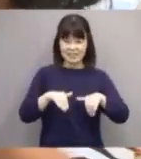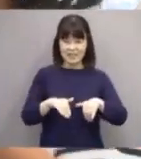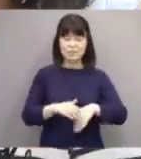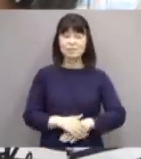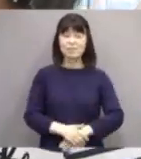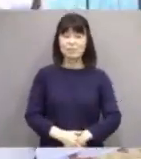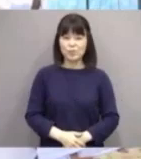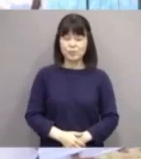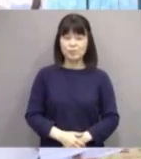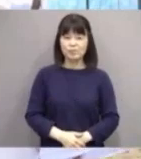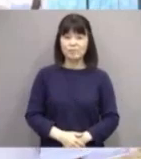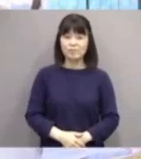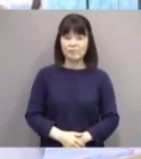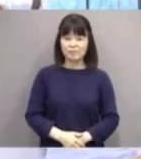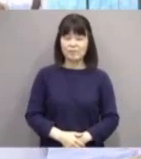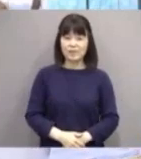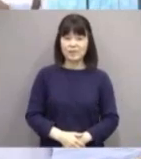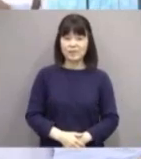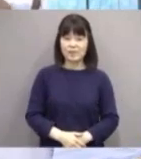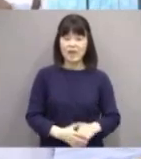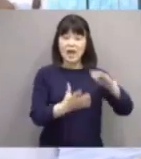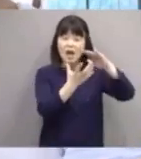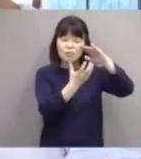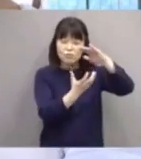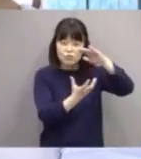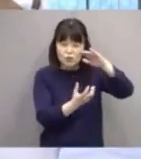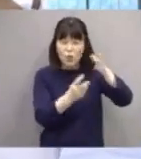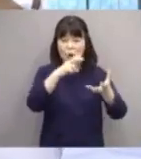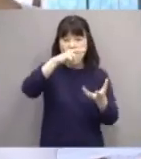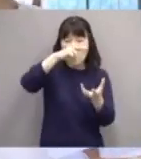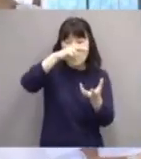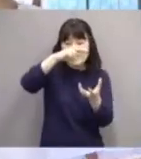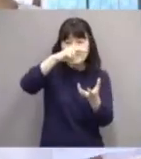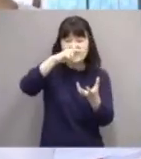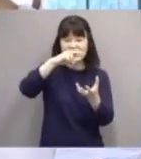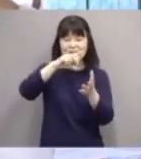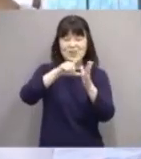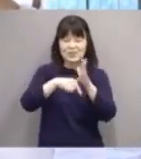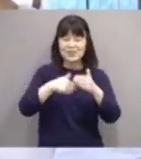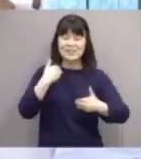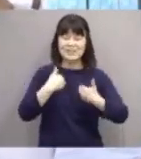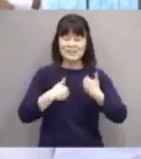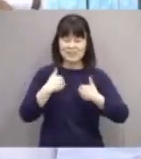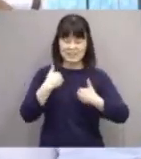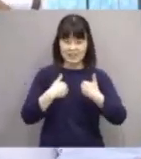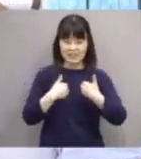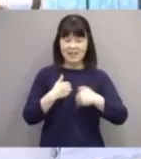。あのぶどうを切るときが楽しかった。